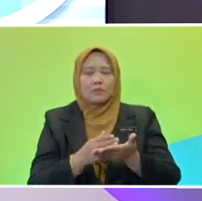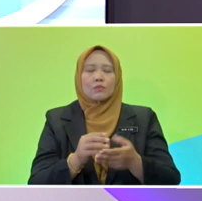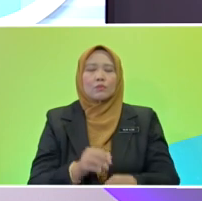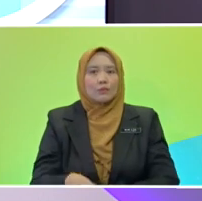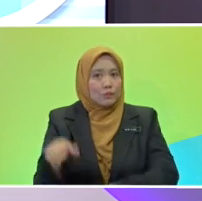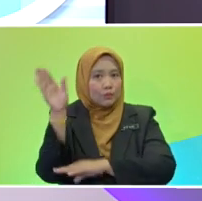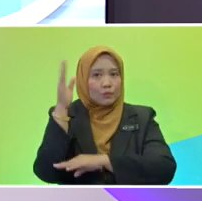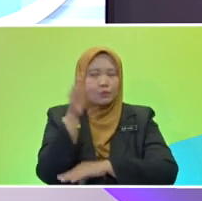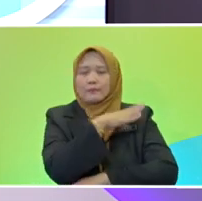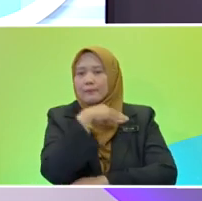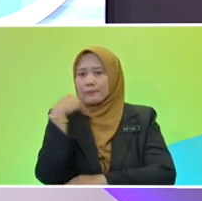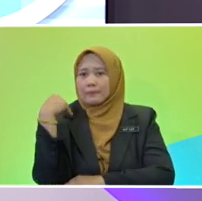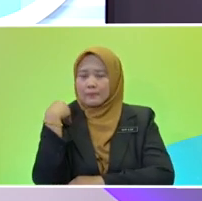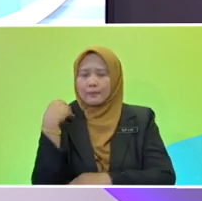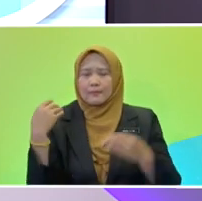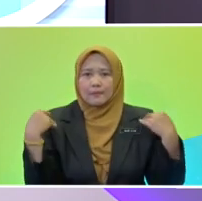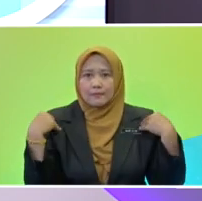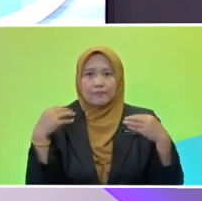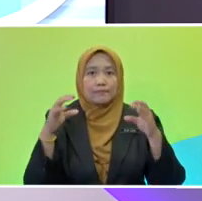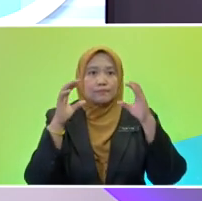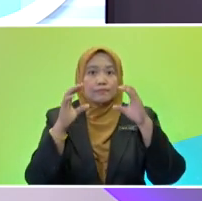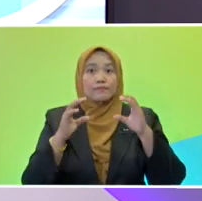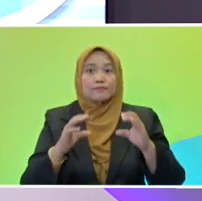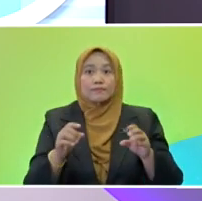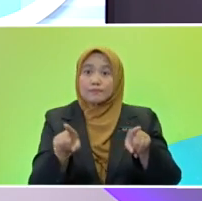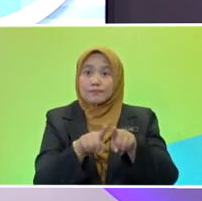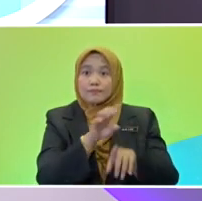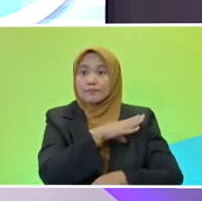pada setiap tumbuhan yang ada di dunia di depan menarik